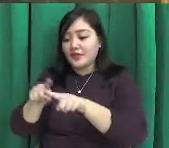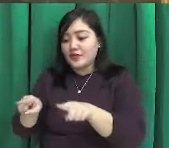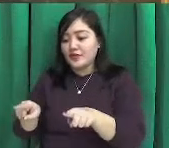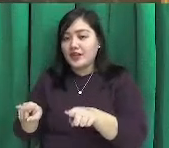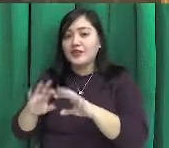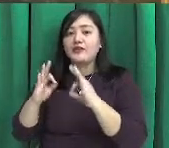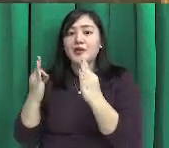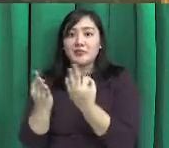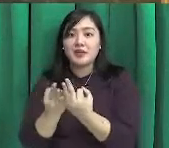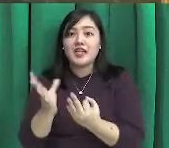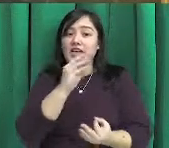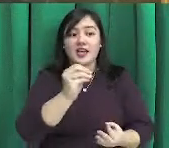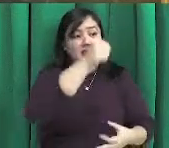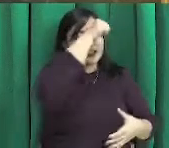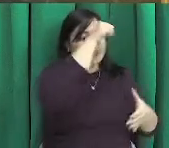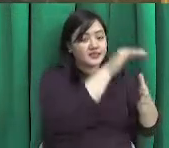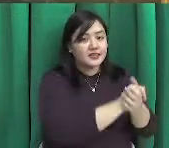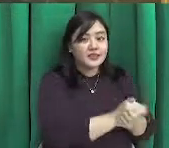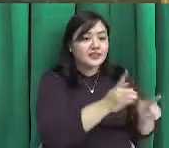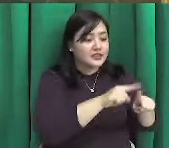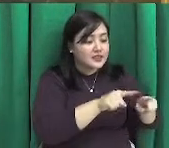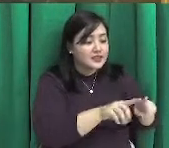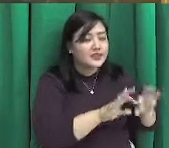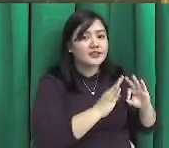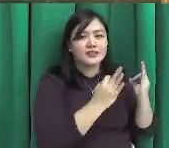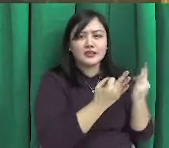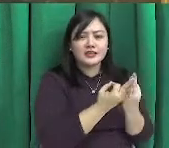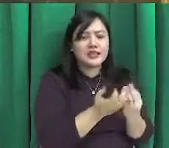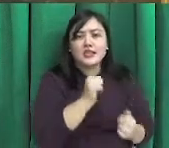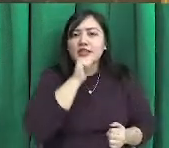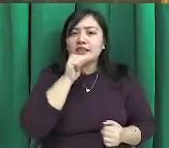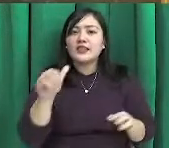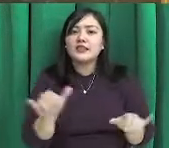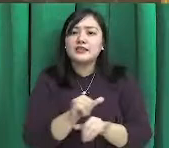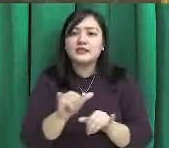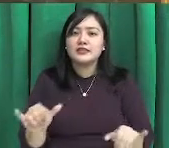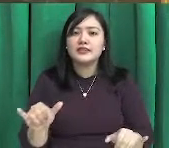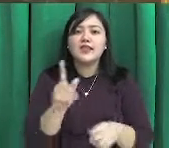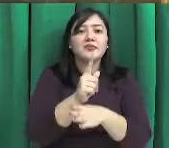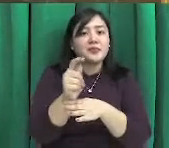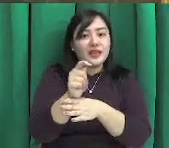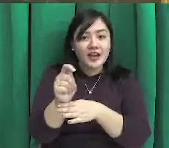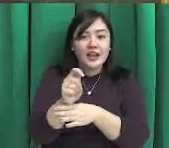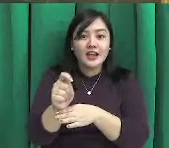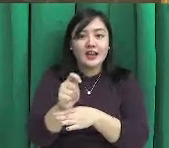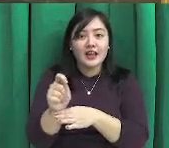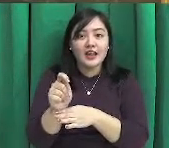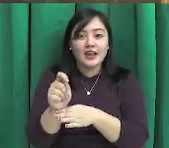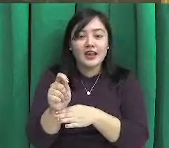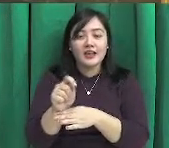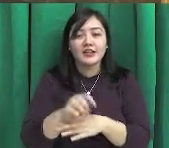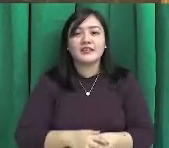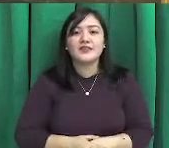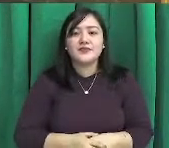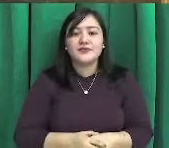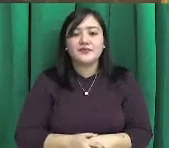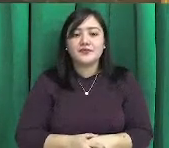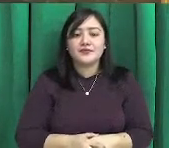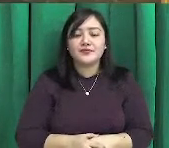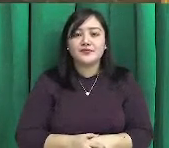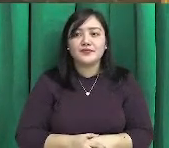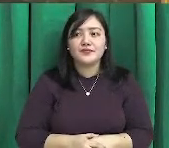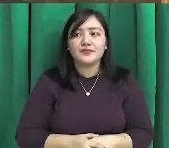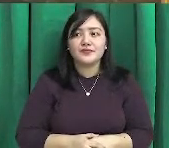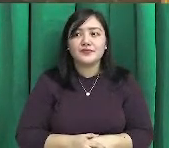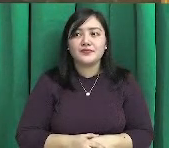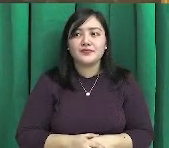sa amin. Yun. In other words, iba't ibang orientation. Yes po. Yeah. At totoo po yung iba yung pinapakita sa iyo nung